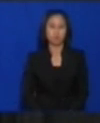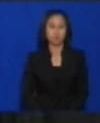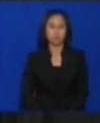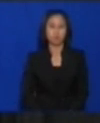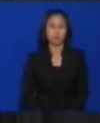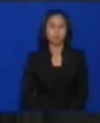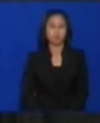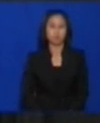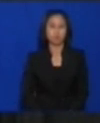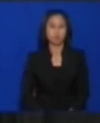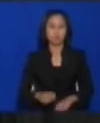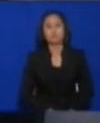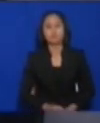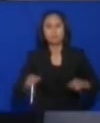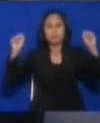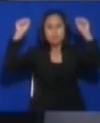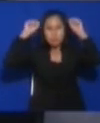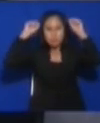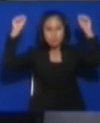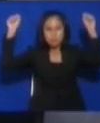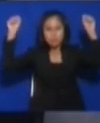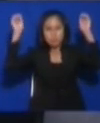dimulai dari Hai sekarang